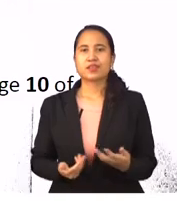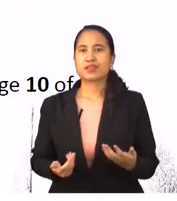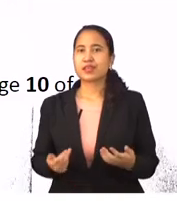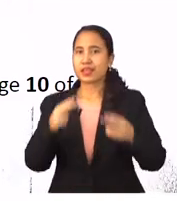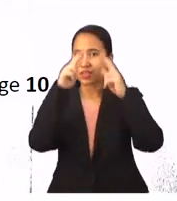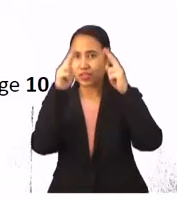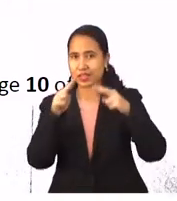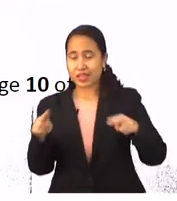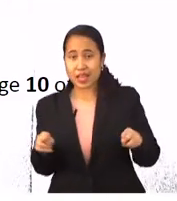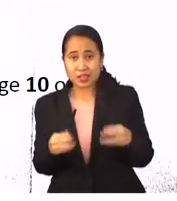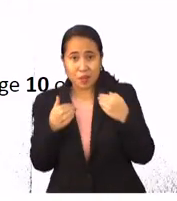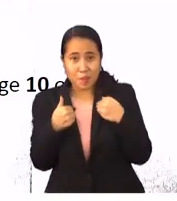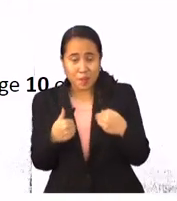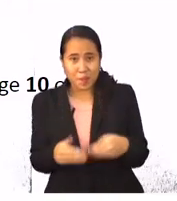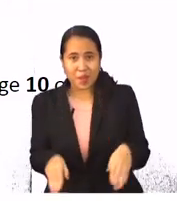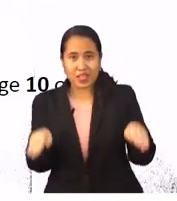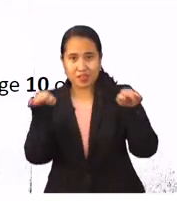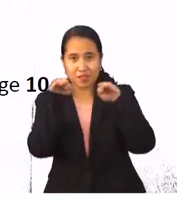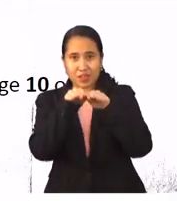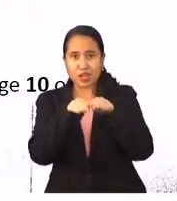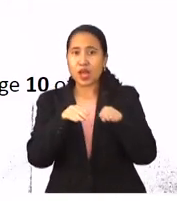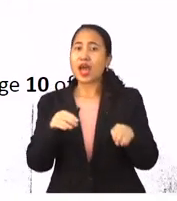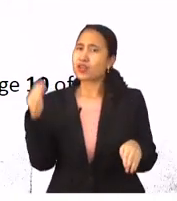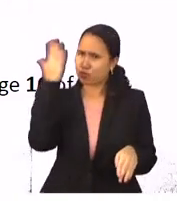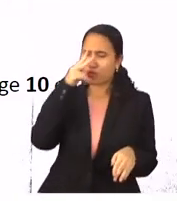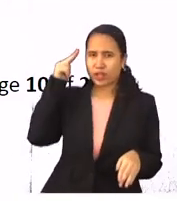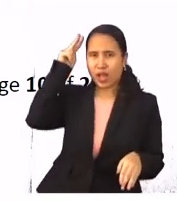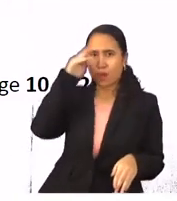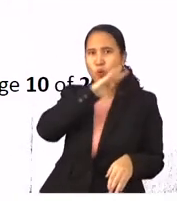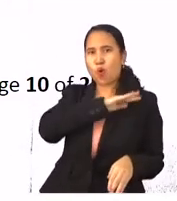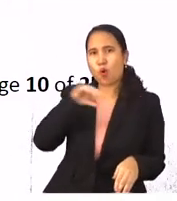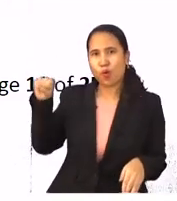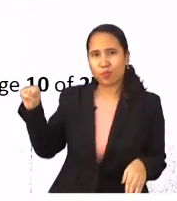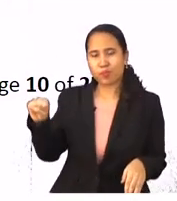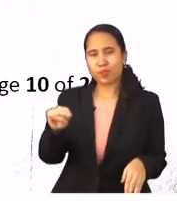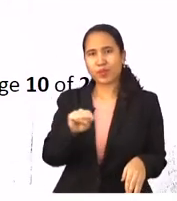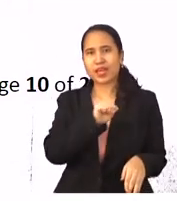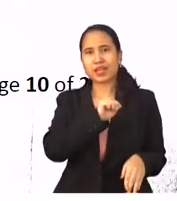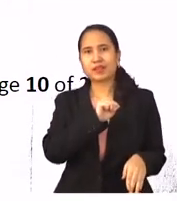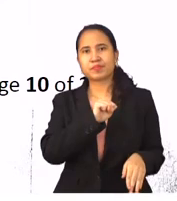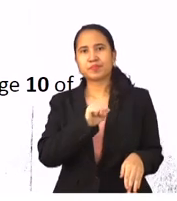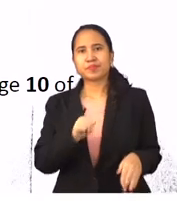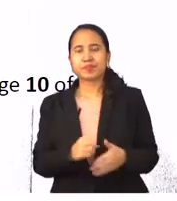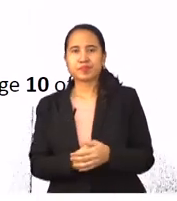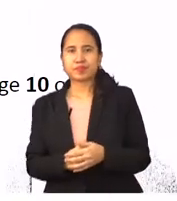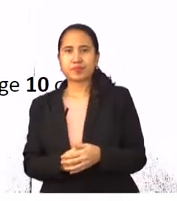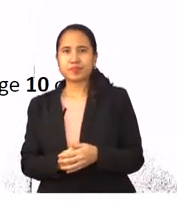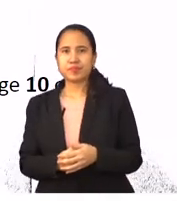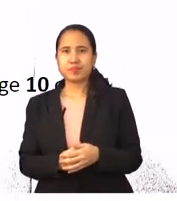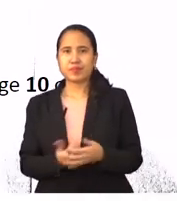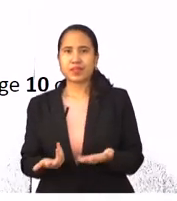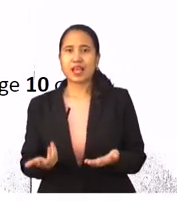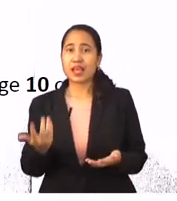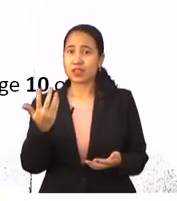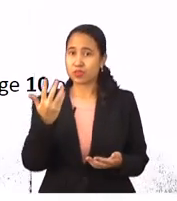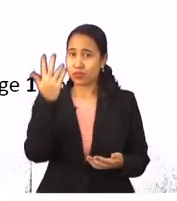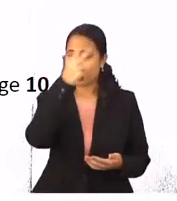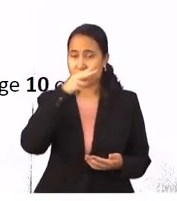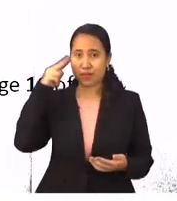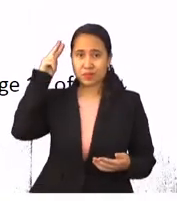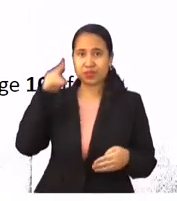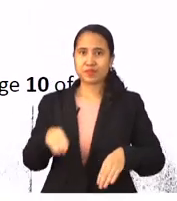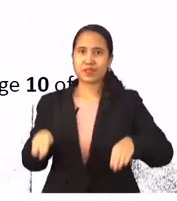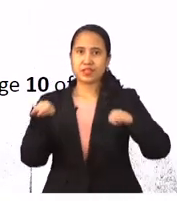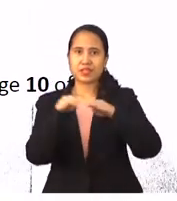mensenrechtenverdragen waarbij Suriname partij is. In het bijzonder het internationaal verdrag in zaken burger- en politieke rechten, als ook